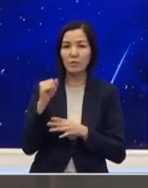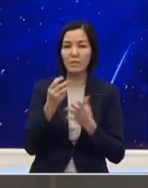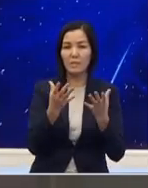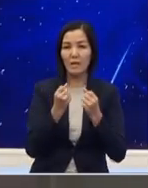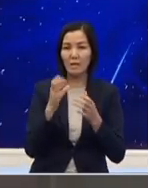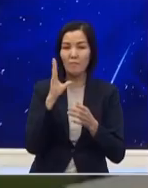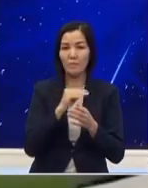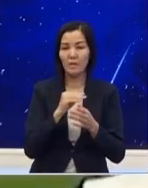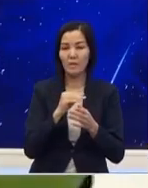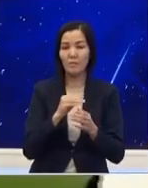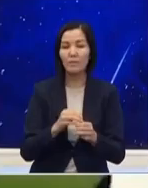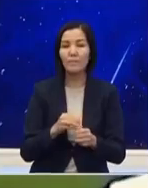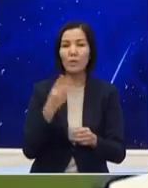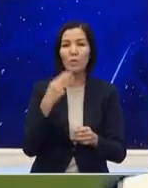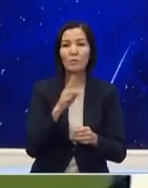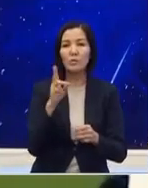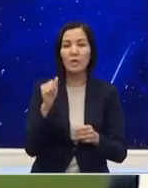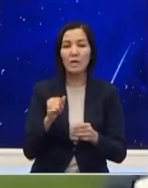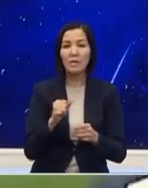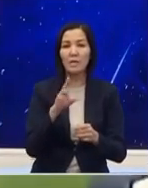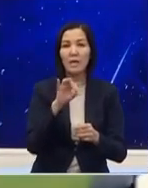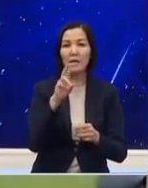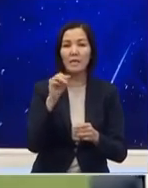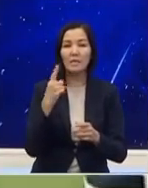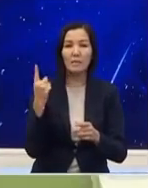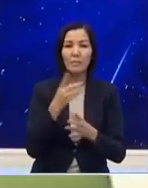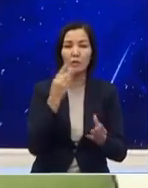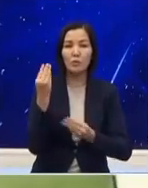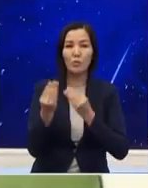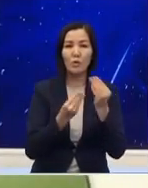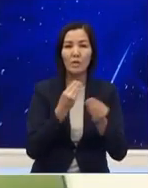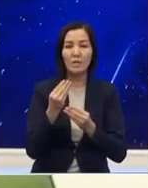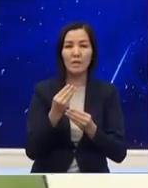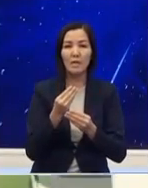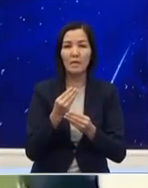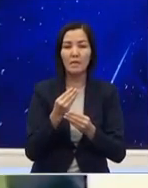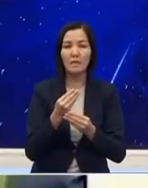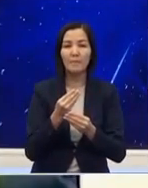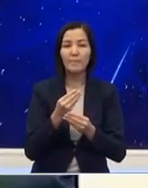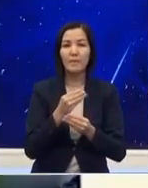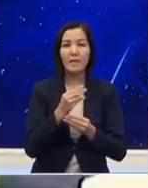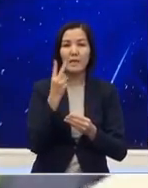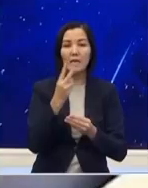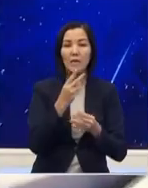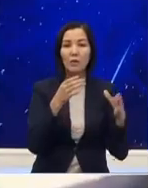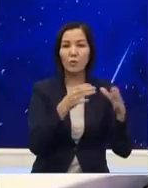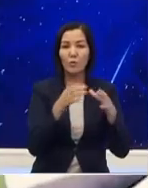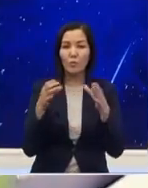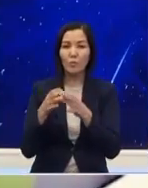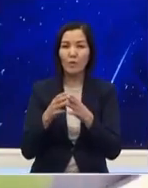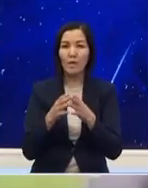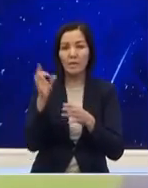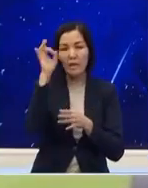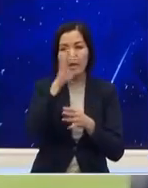алған сәттер болды. 30 қарашада Аргентина чемпионатының бірінші турындағы Химнасия Эсгрима мен Патаранта матчы